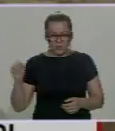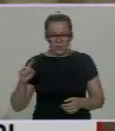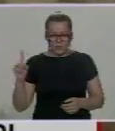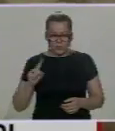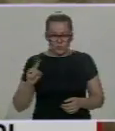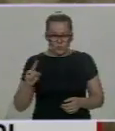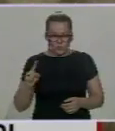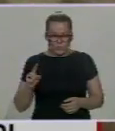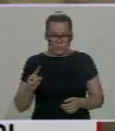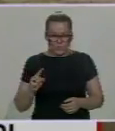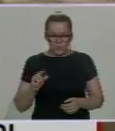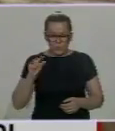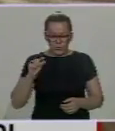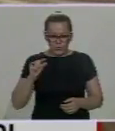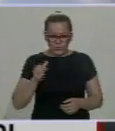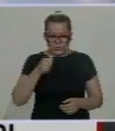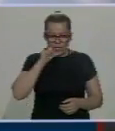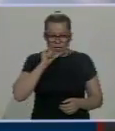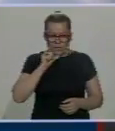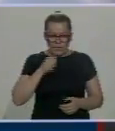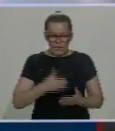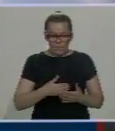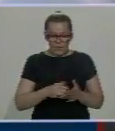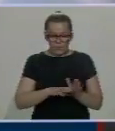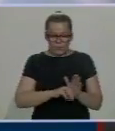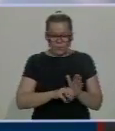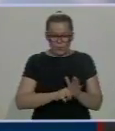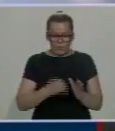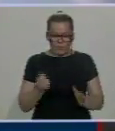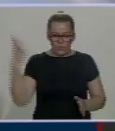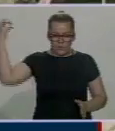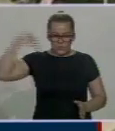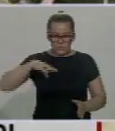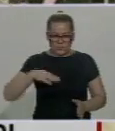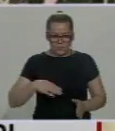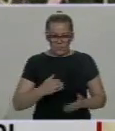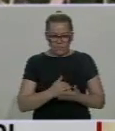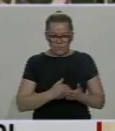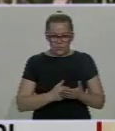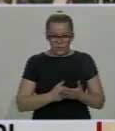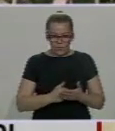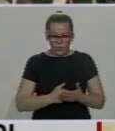trebuia, dar mare nevoie aveam pentru porumb și floarea soarelui. Seceta se va agrava și mai mult în următoarele